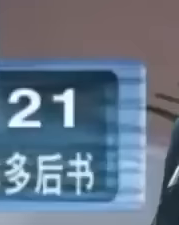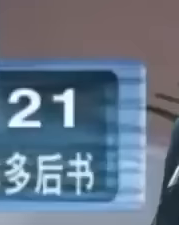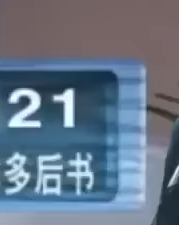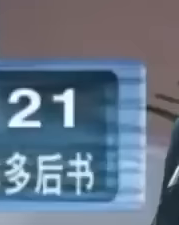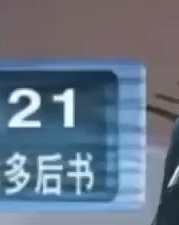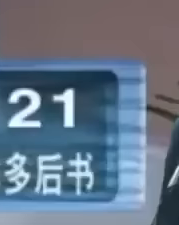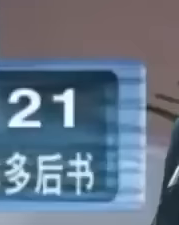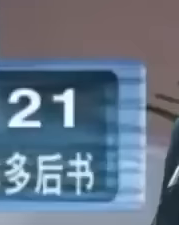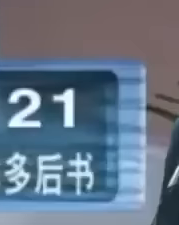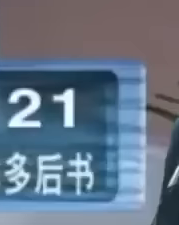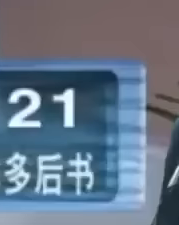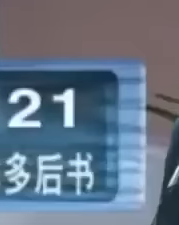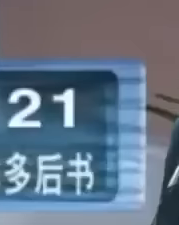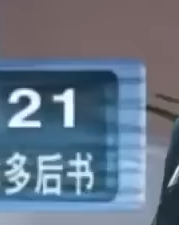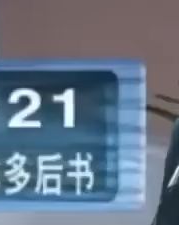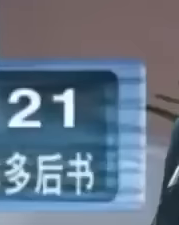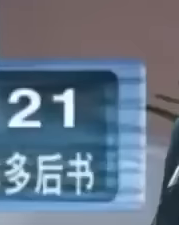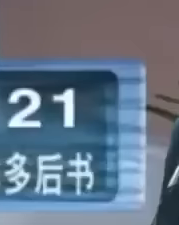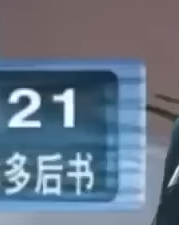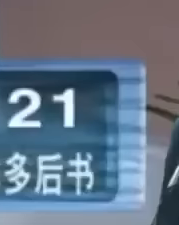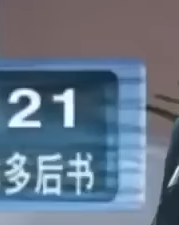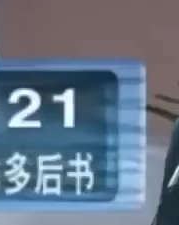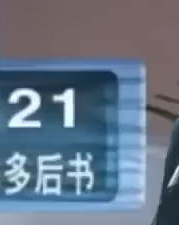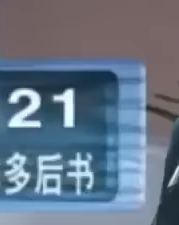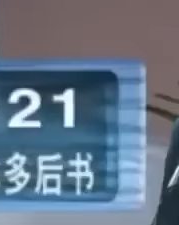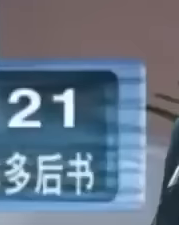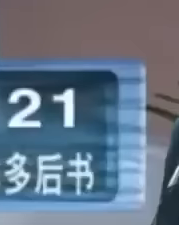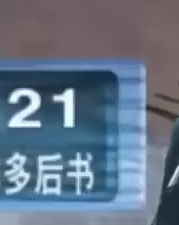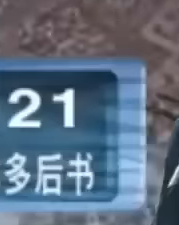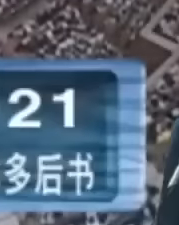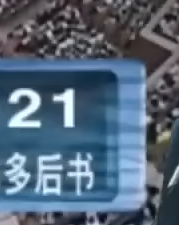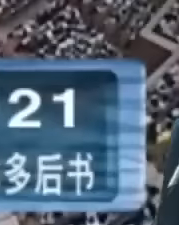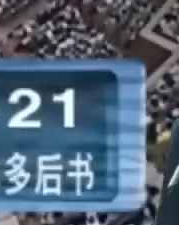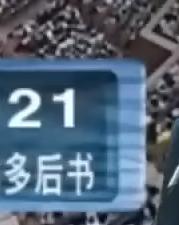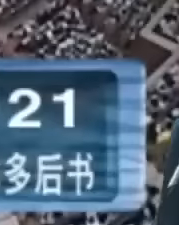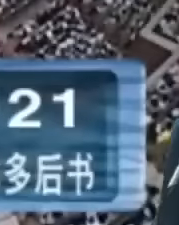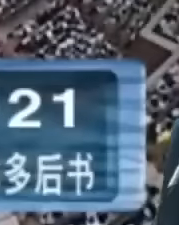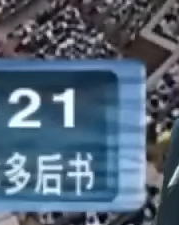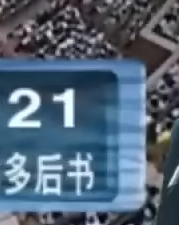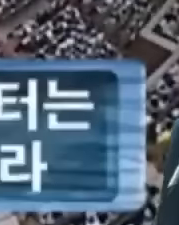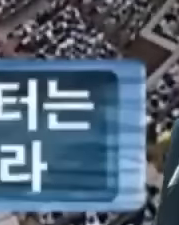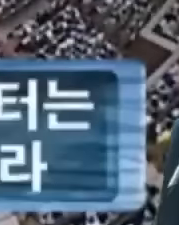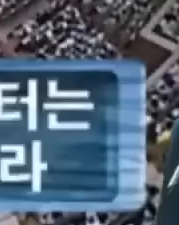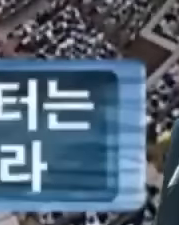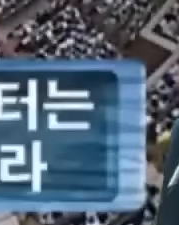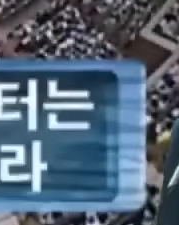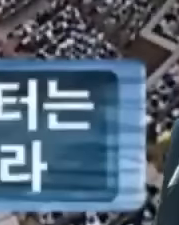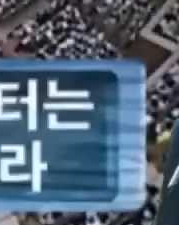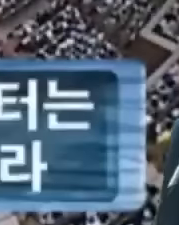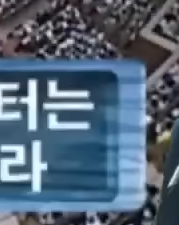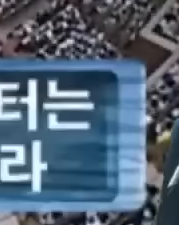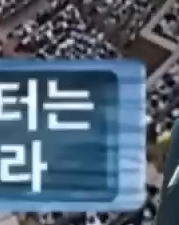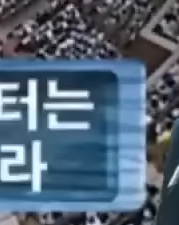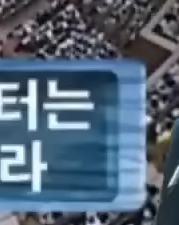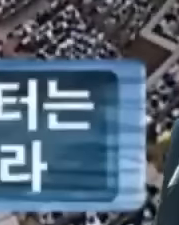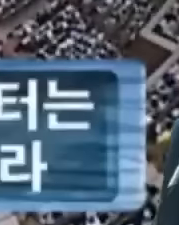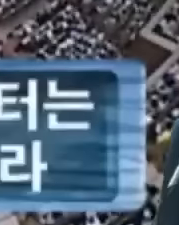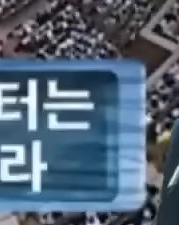5장 16절에서 21절까지 말씀이 되겠습니다. 다 같이